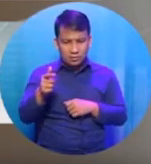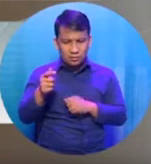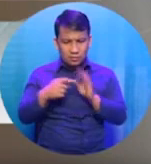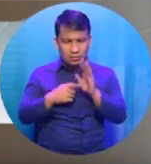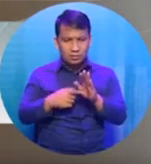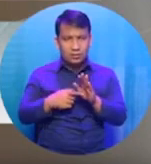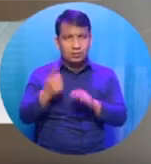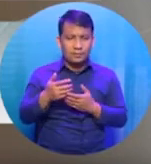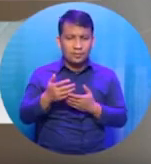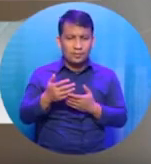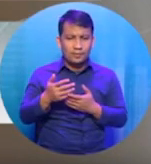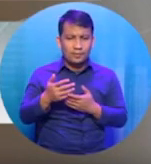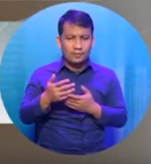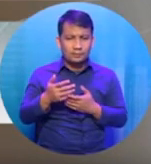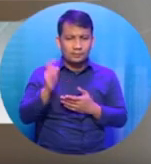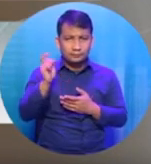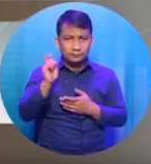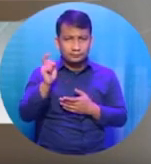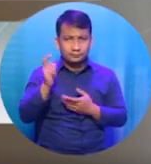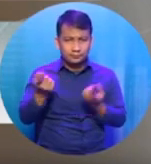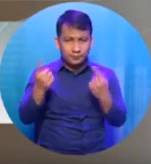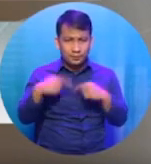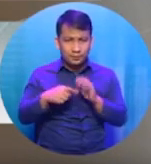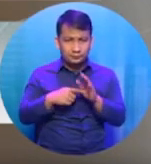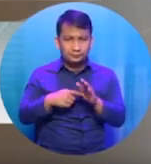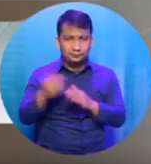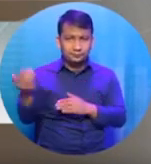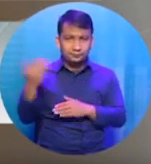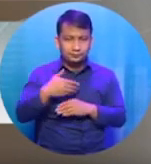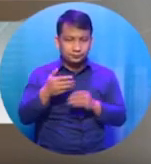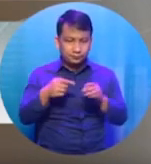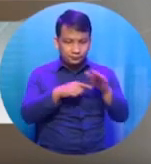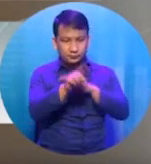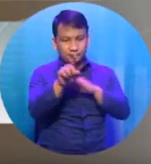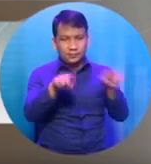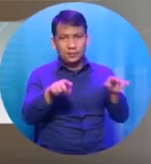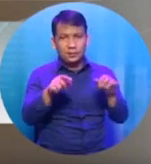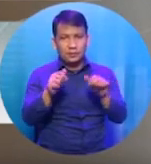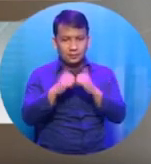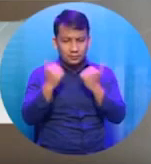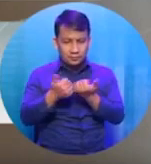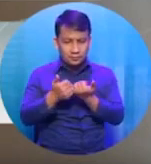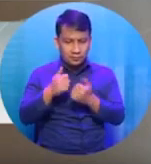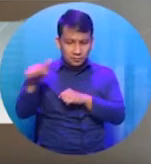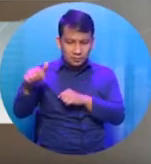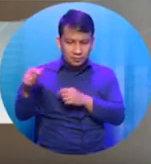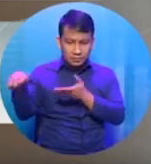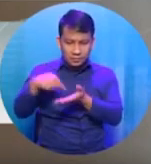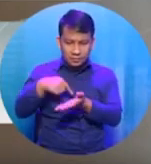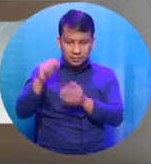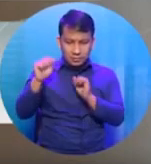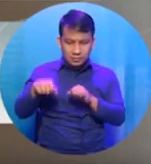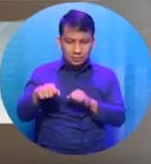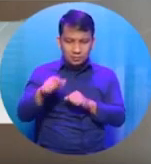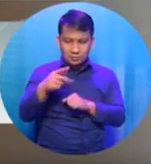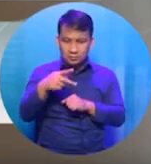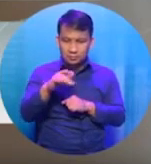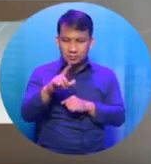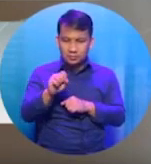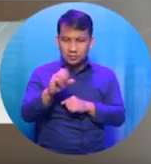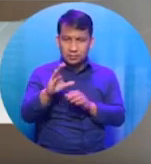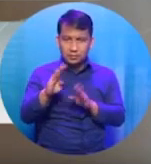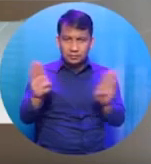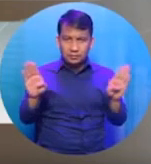sa aking main na trabaho, no, yan po madalas ang nangyayari. Tatakbuhan ka ng agency mo pagkatapos po nila kunin ang kanilang placement fee. No, madalas